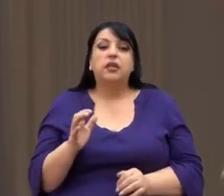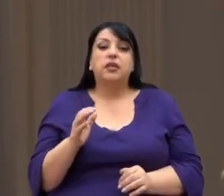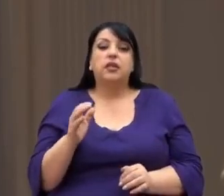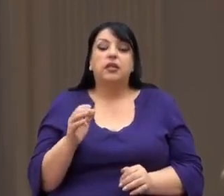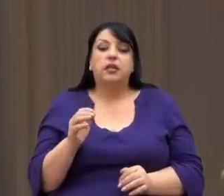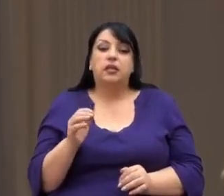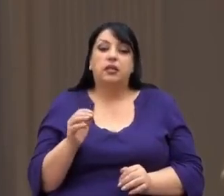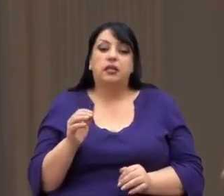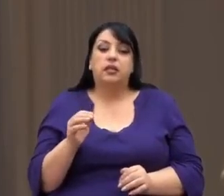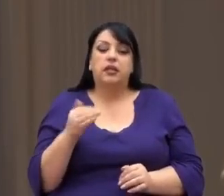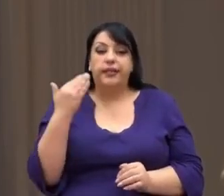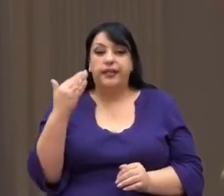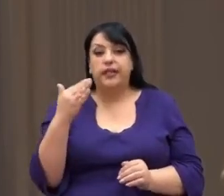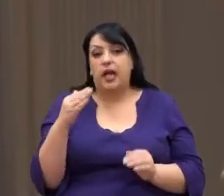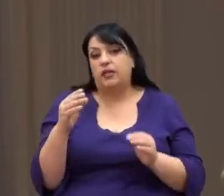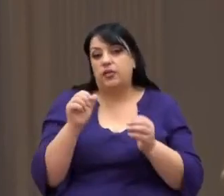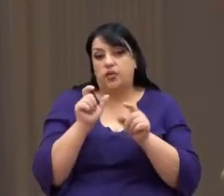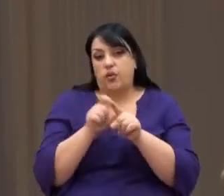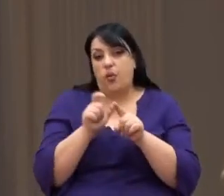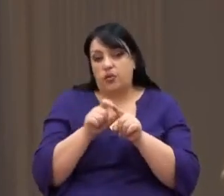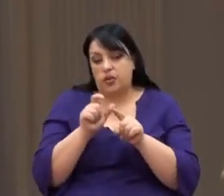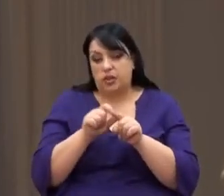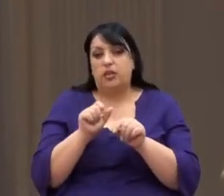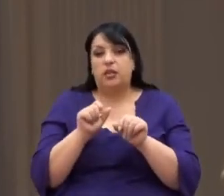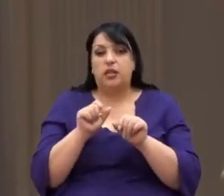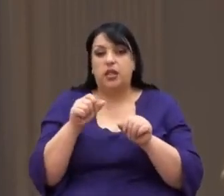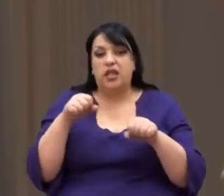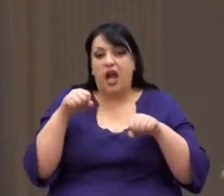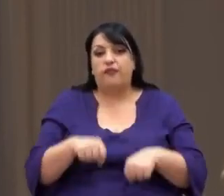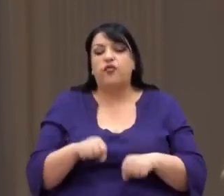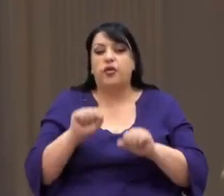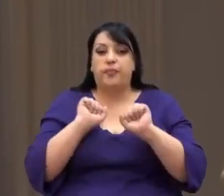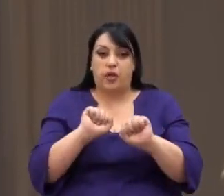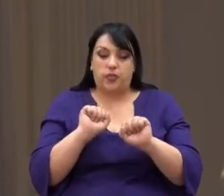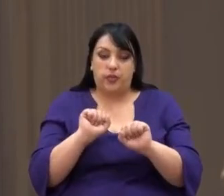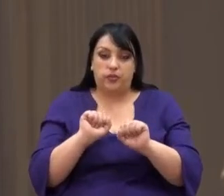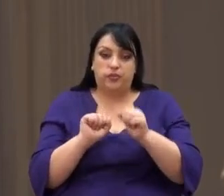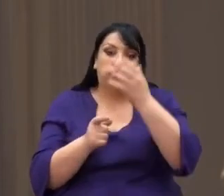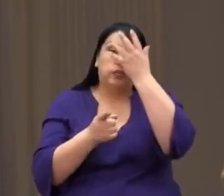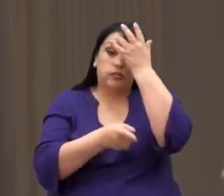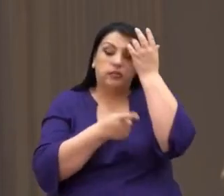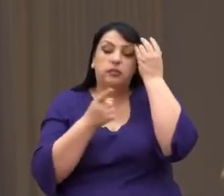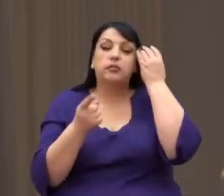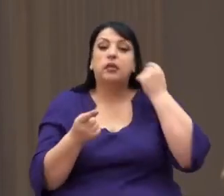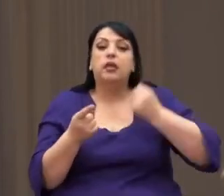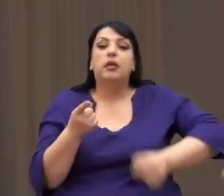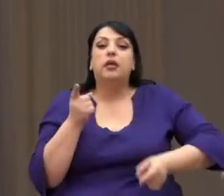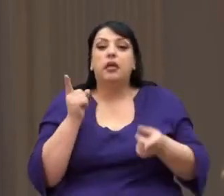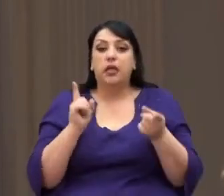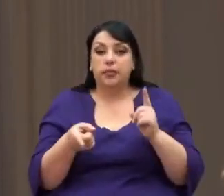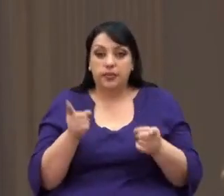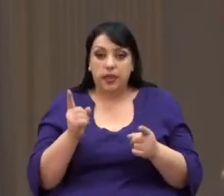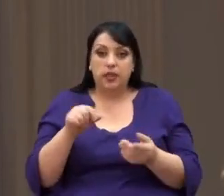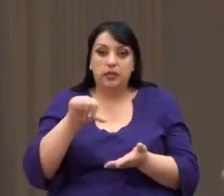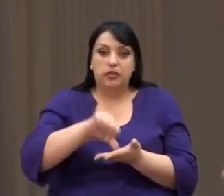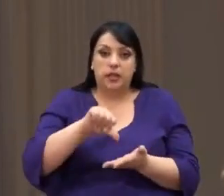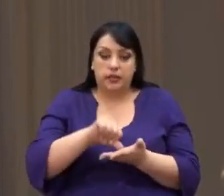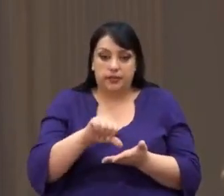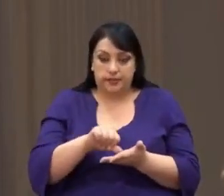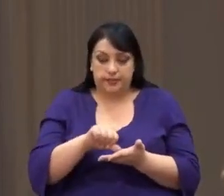համատեքստում ինքնորոշման իրավունքի պաշտպանությունը։ Անցնենք հիմնական